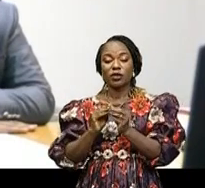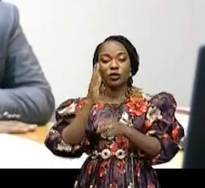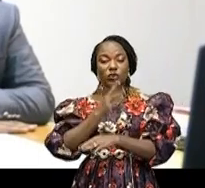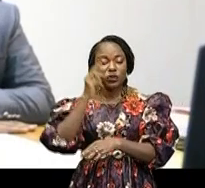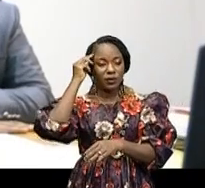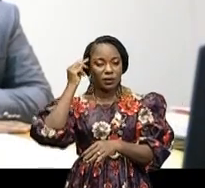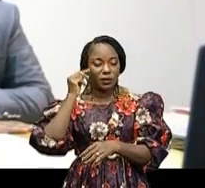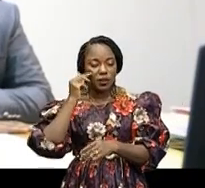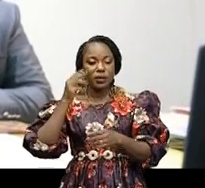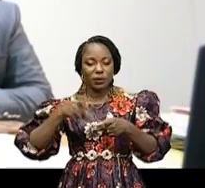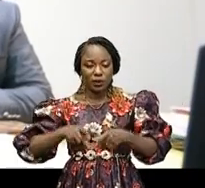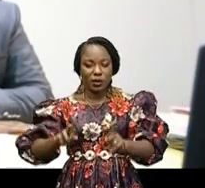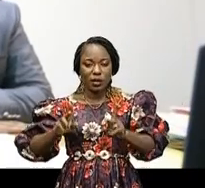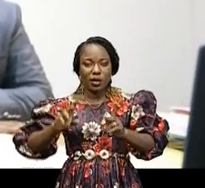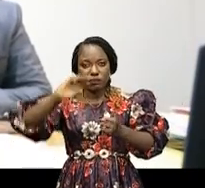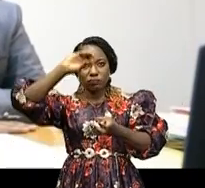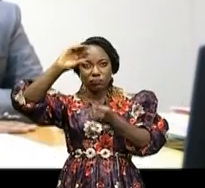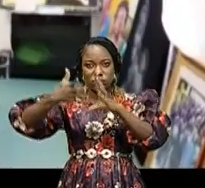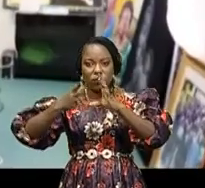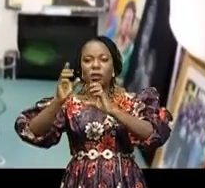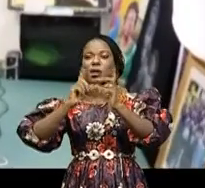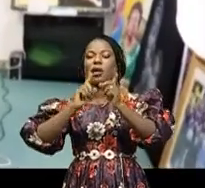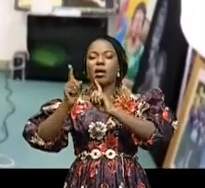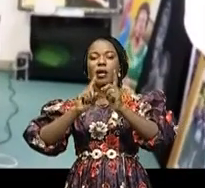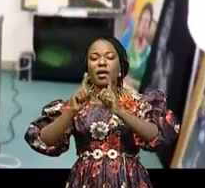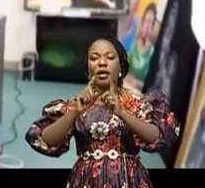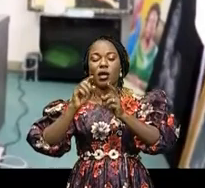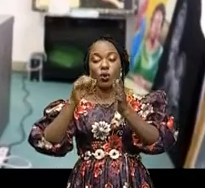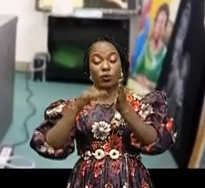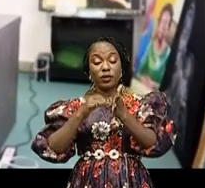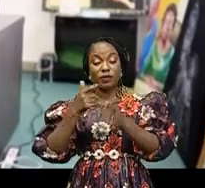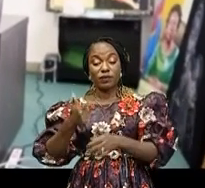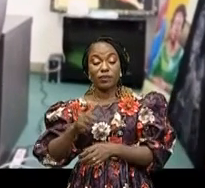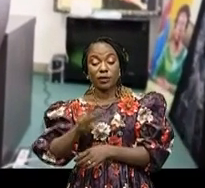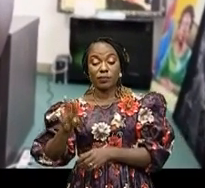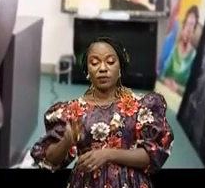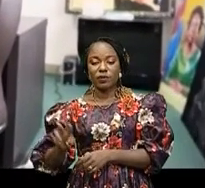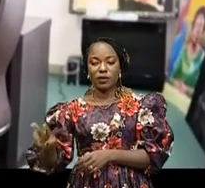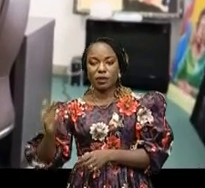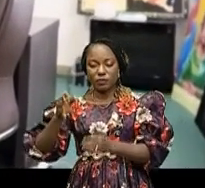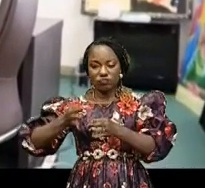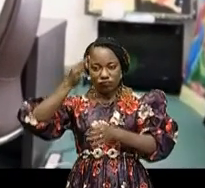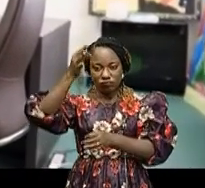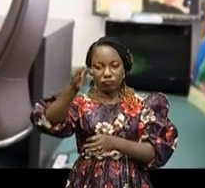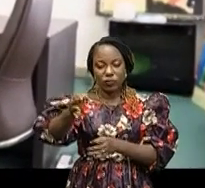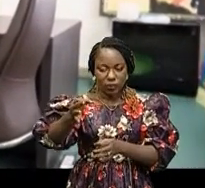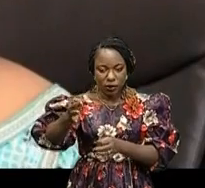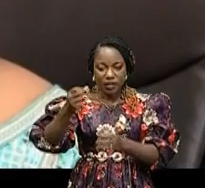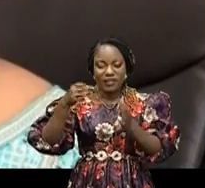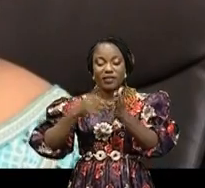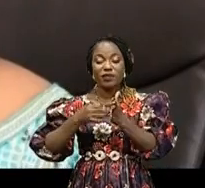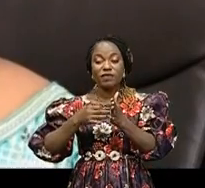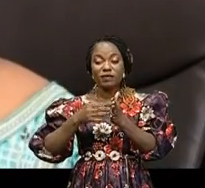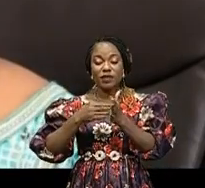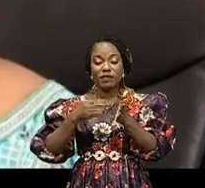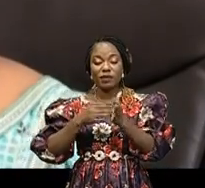permanent qui s'est tenue par visioconférence le 8 février 2022 et qui a décidé du report du 9e Jeu à